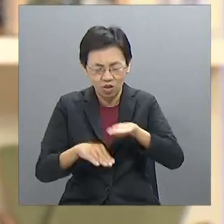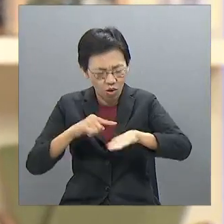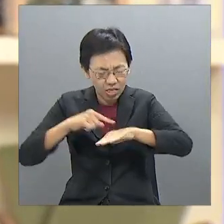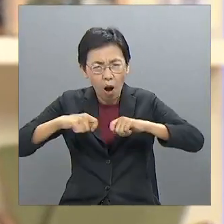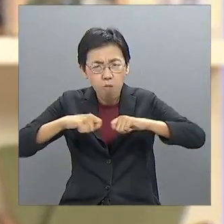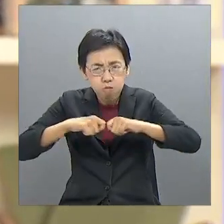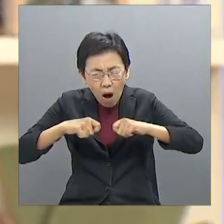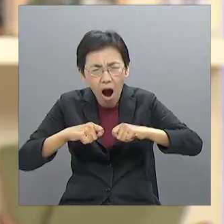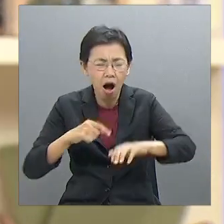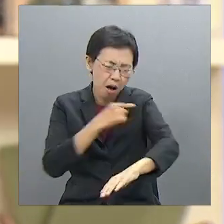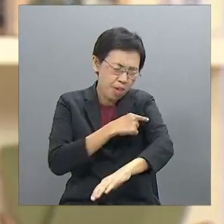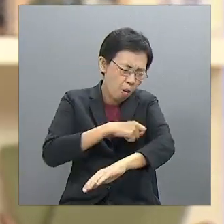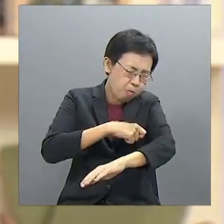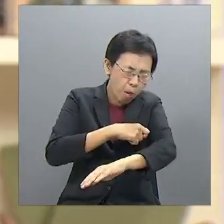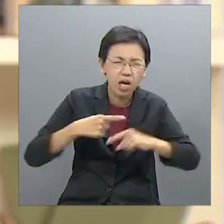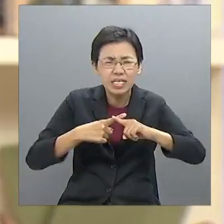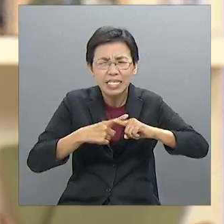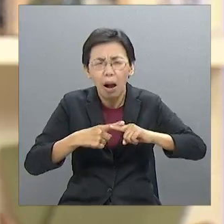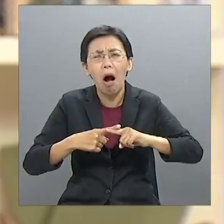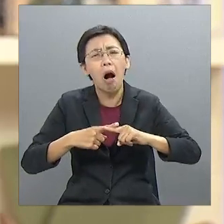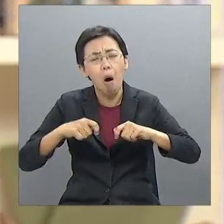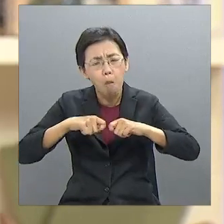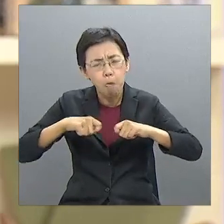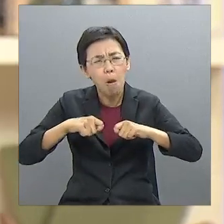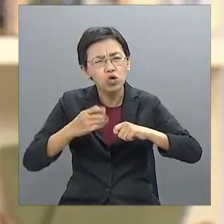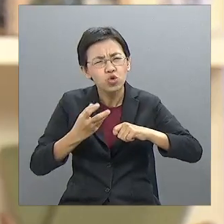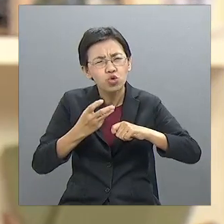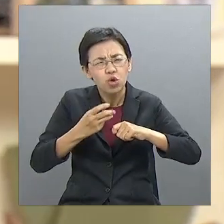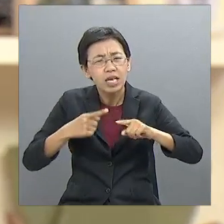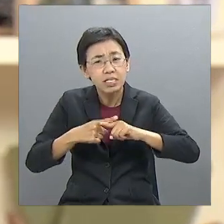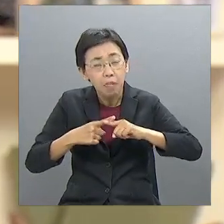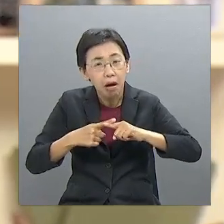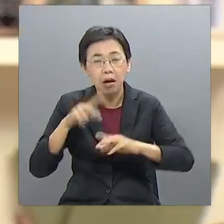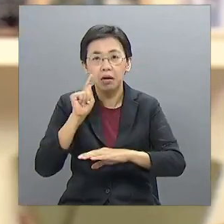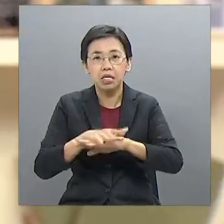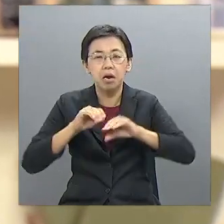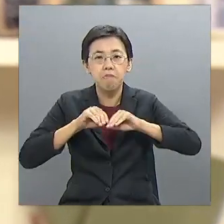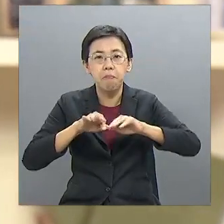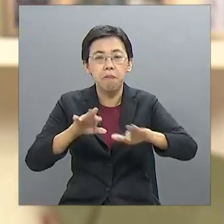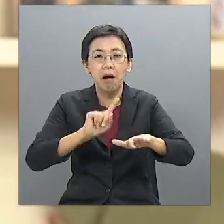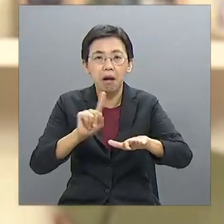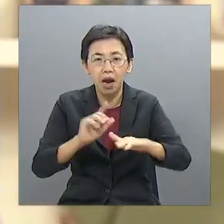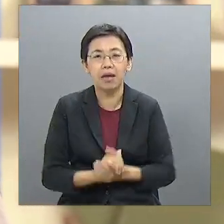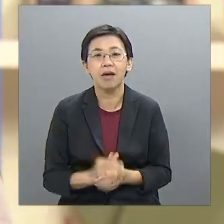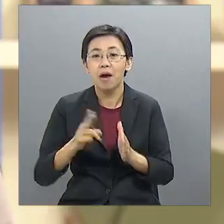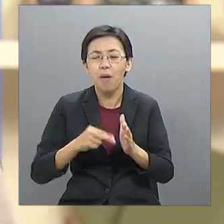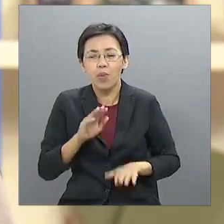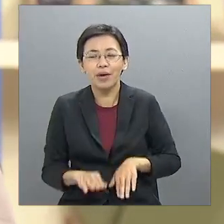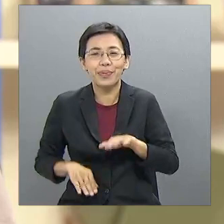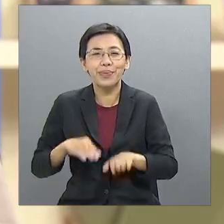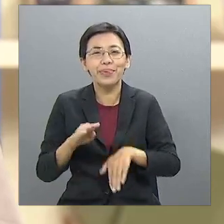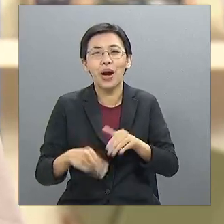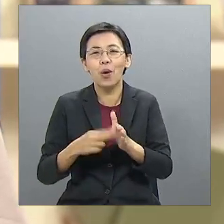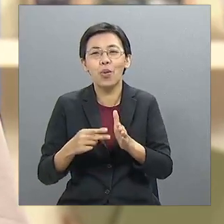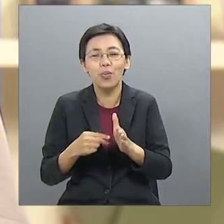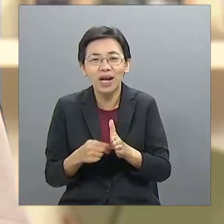วส่อัเศเวลาออกกลงกายแต่ลาสุดที่มีโลกออนไน์ เขาแร์กัเขาพูถงกักคอ เยื่อฝ่าเท้าอักเศพนน่จะเป